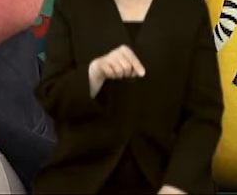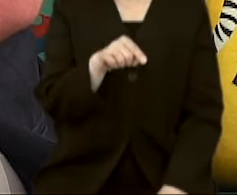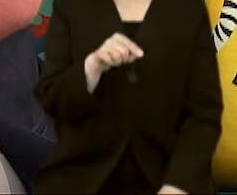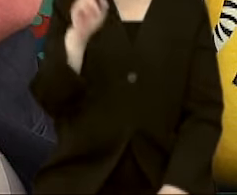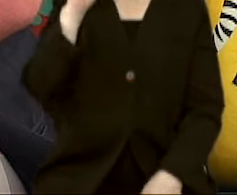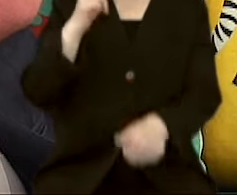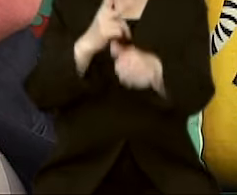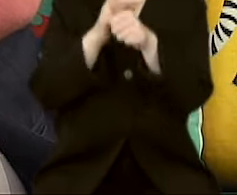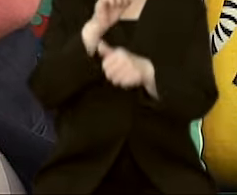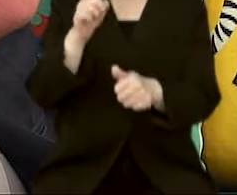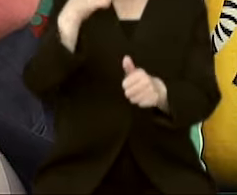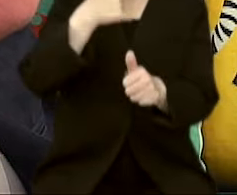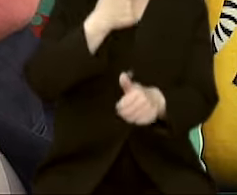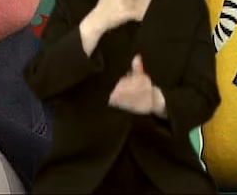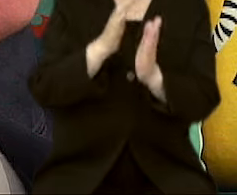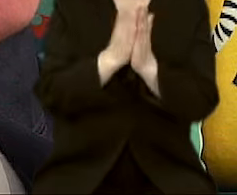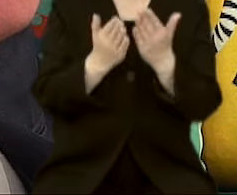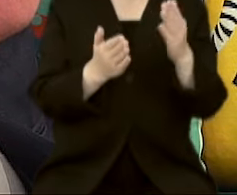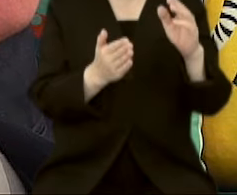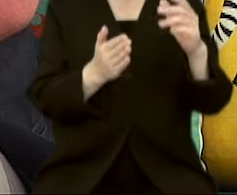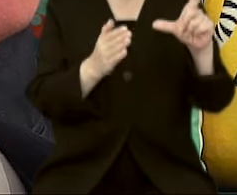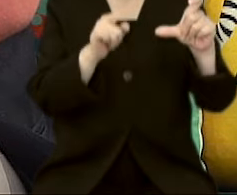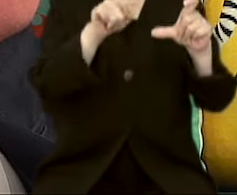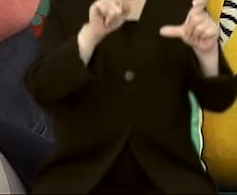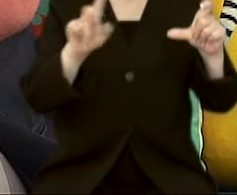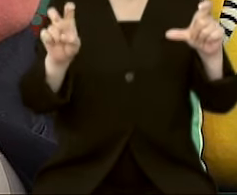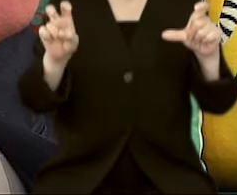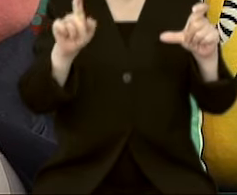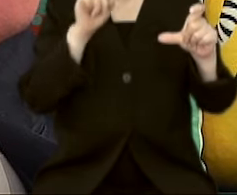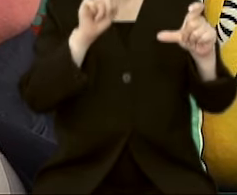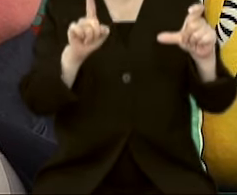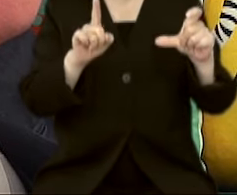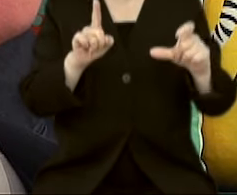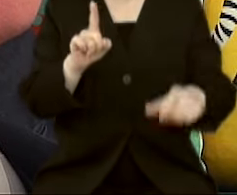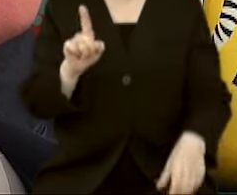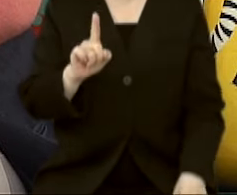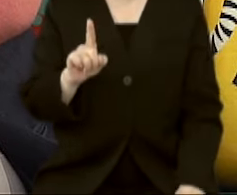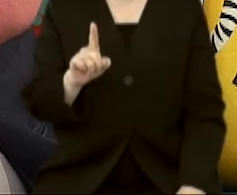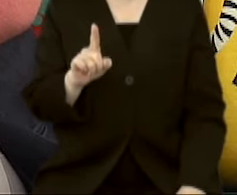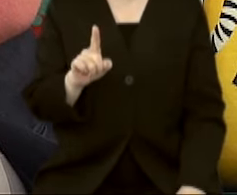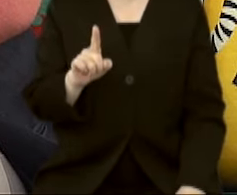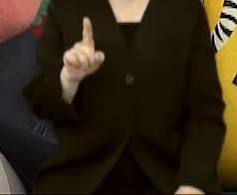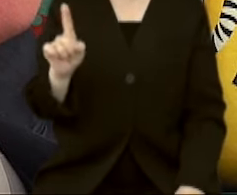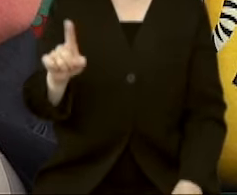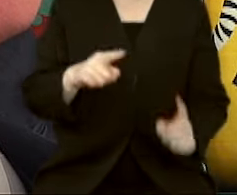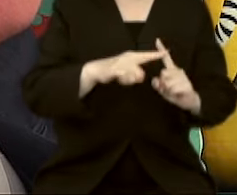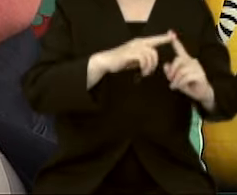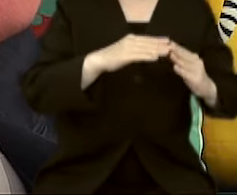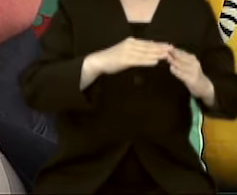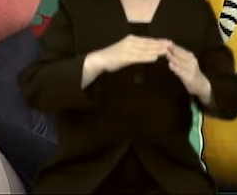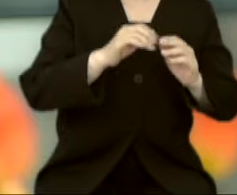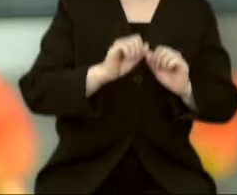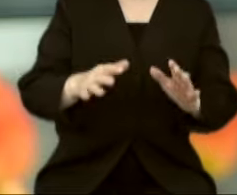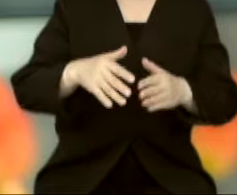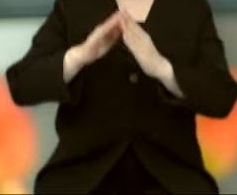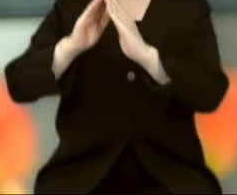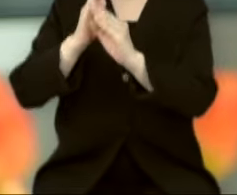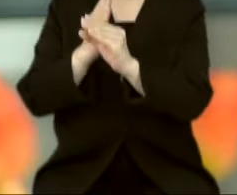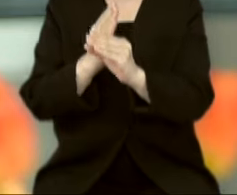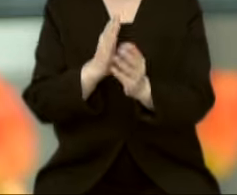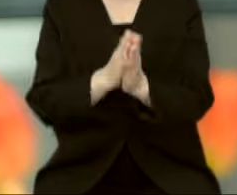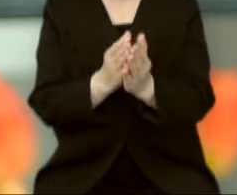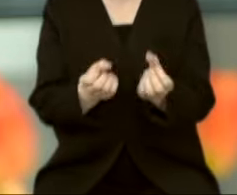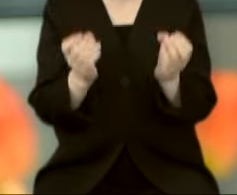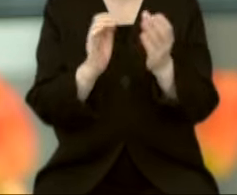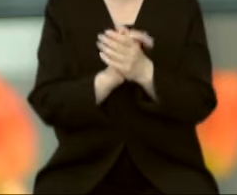얘기하는 것은 그 로마서 15장 20절 말씀대로 네. 지금 기회들을 세우고 있습니다.